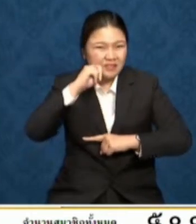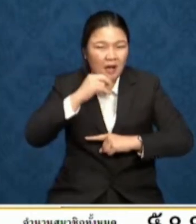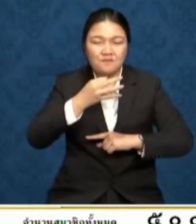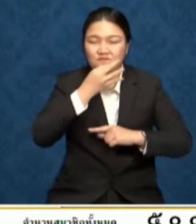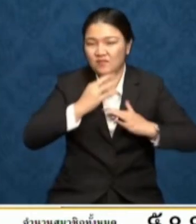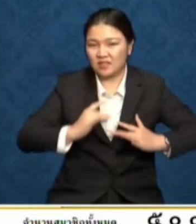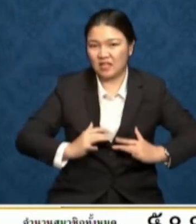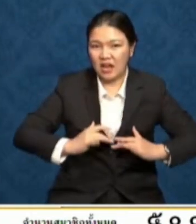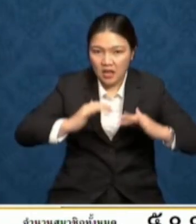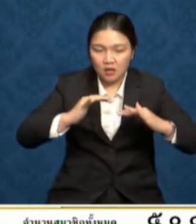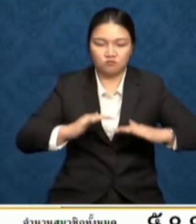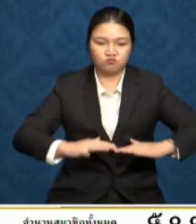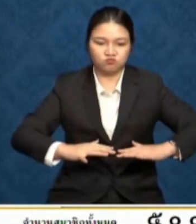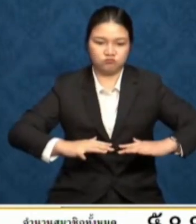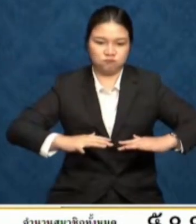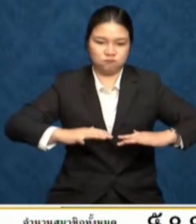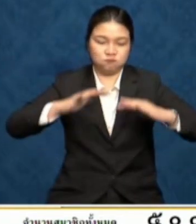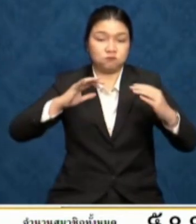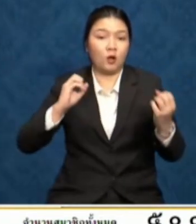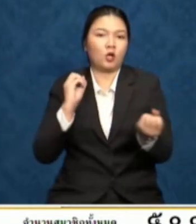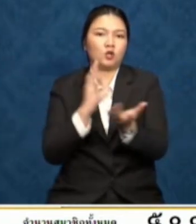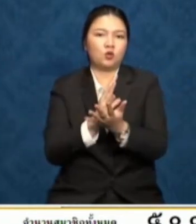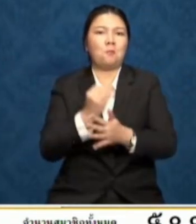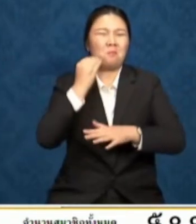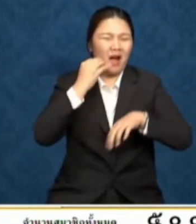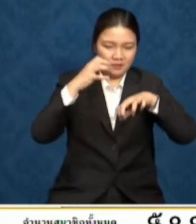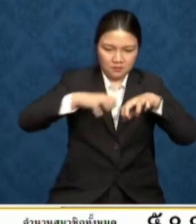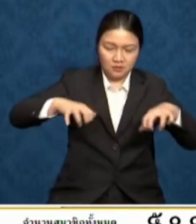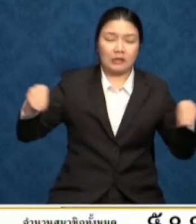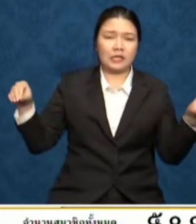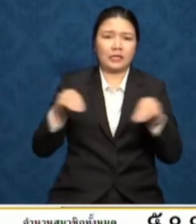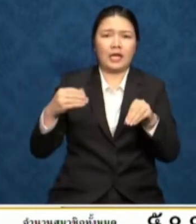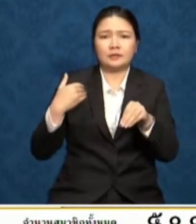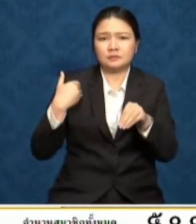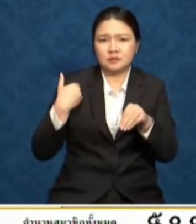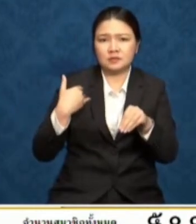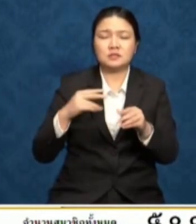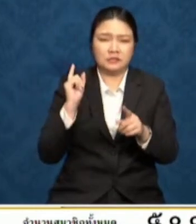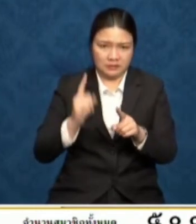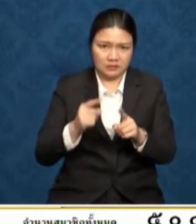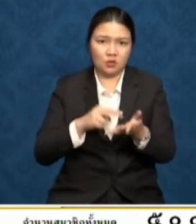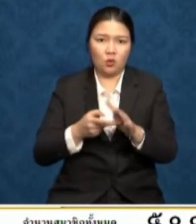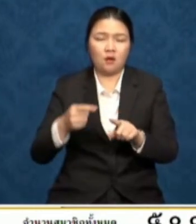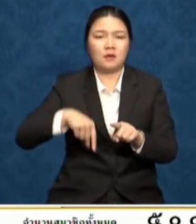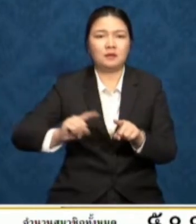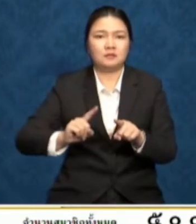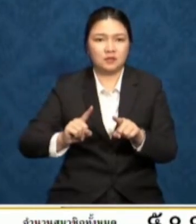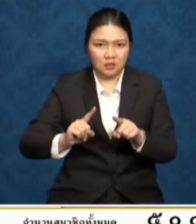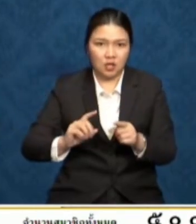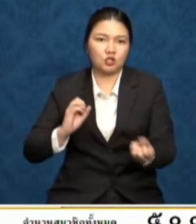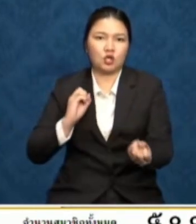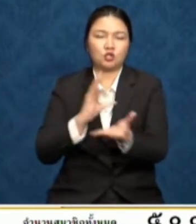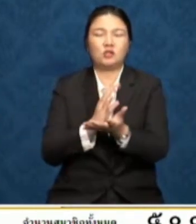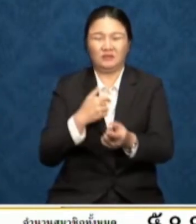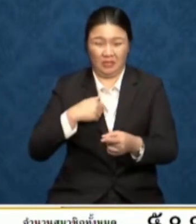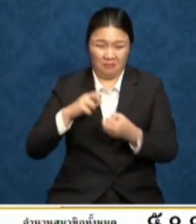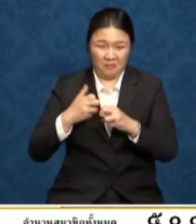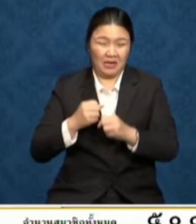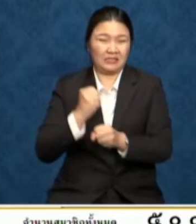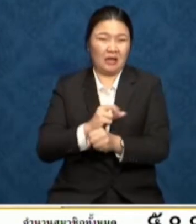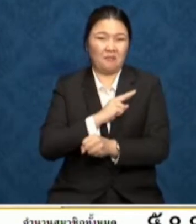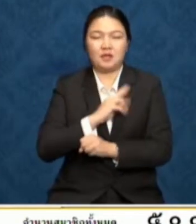ทสูงขึ้น ที่ส่ผ กระทบต่อพี่น้ เรียมชายฝั่งแม้พวกเขาจะไมได้มีส่วนสำคัญในการสรางปัหานี้ก็ตาม